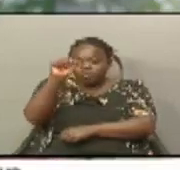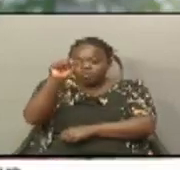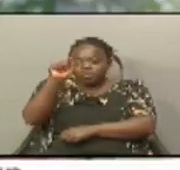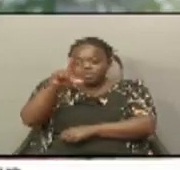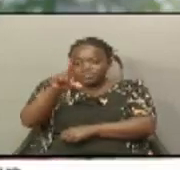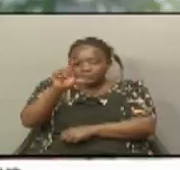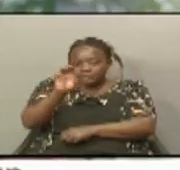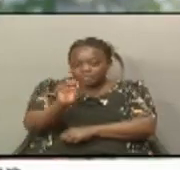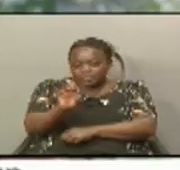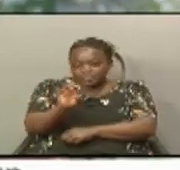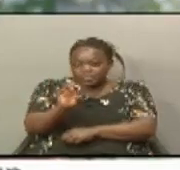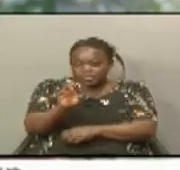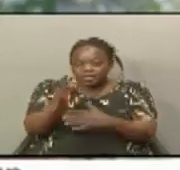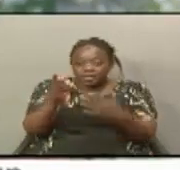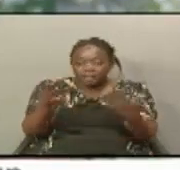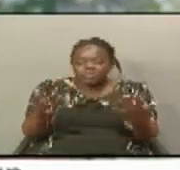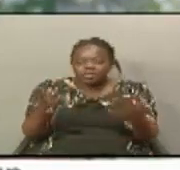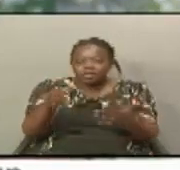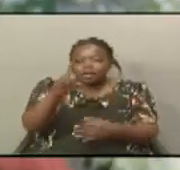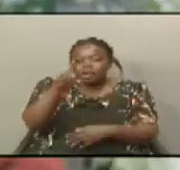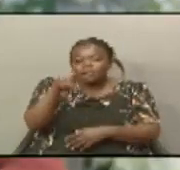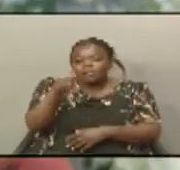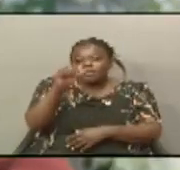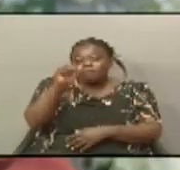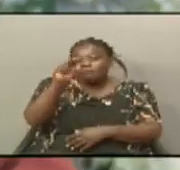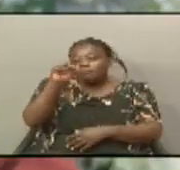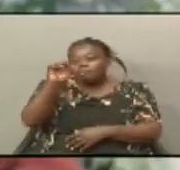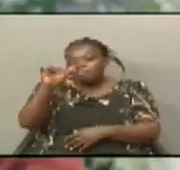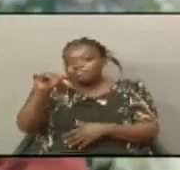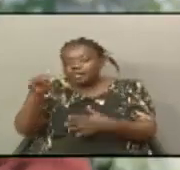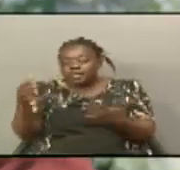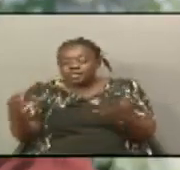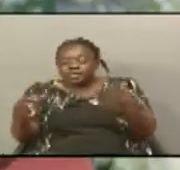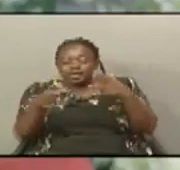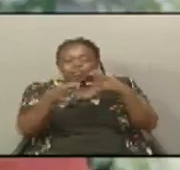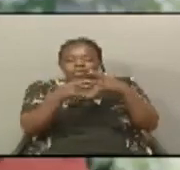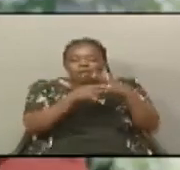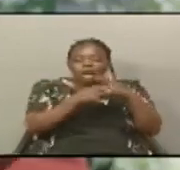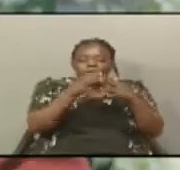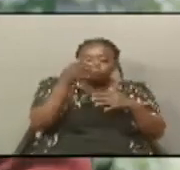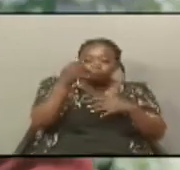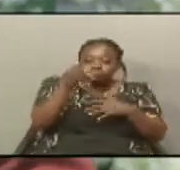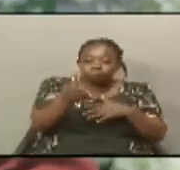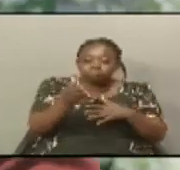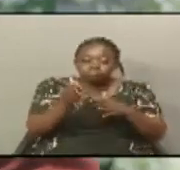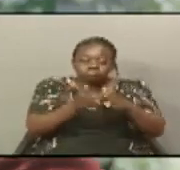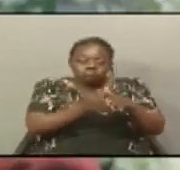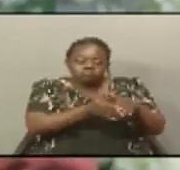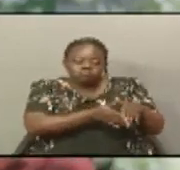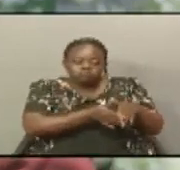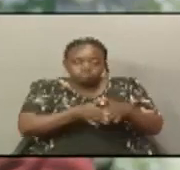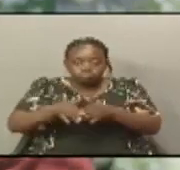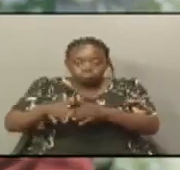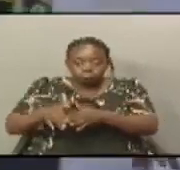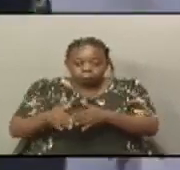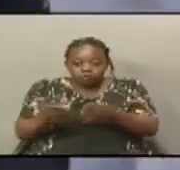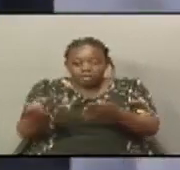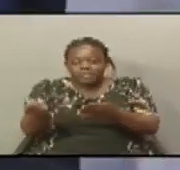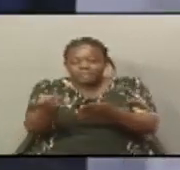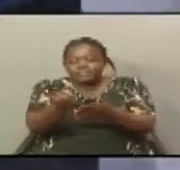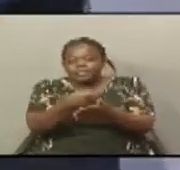ne mtiani tulina gown ya penny bold tulina empeta eyo kwanjura eva mu signature